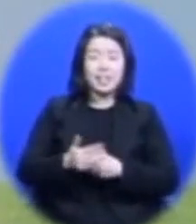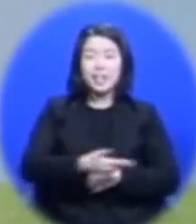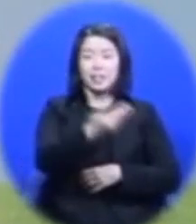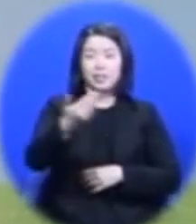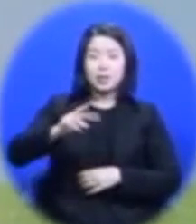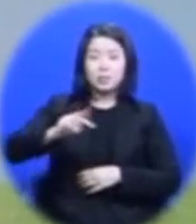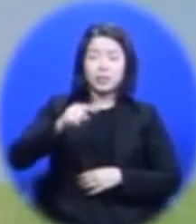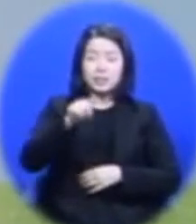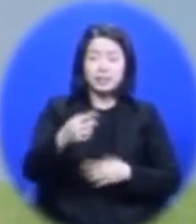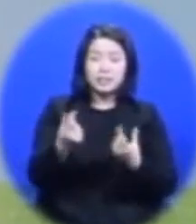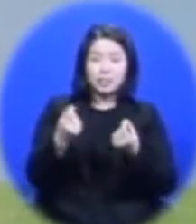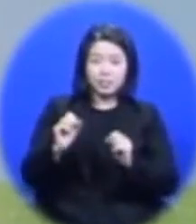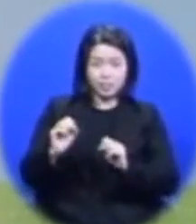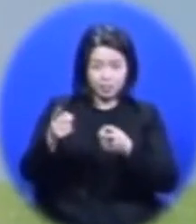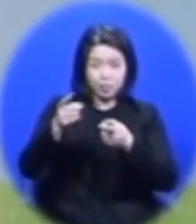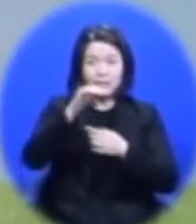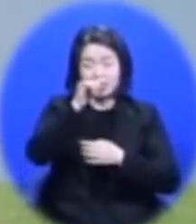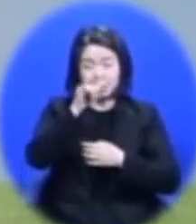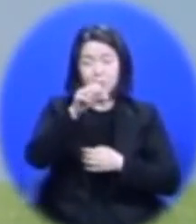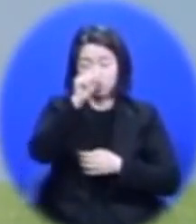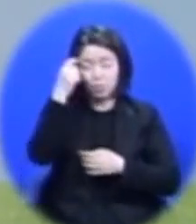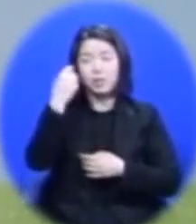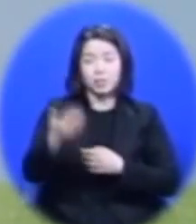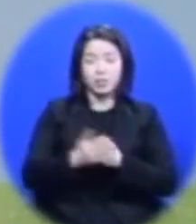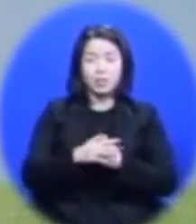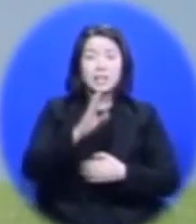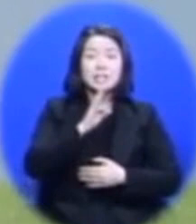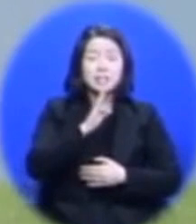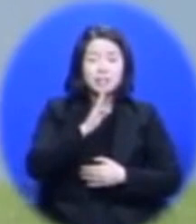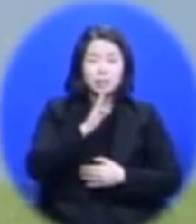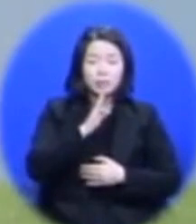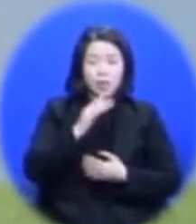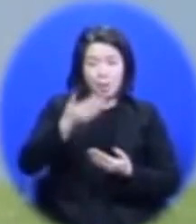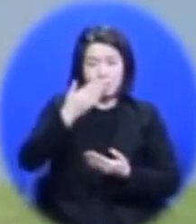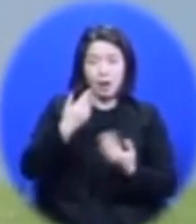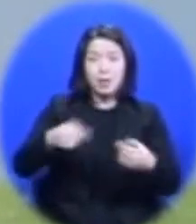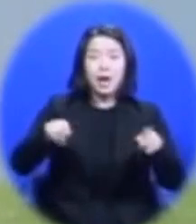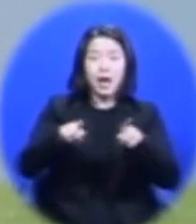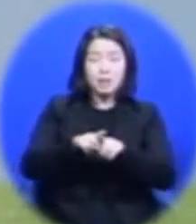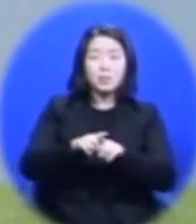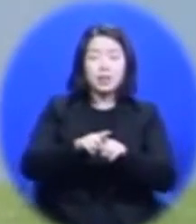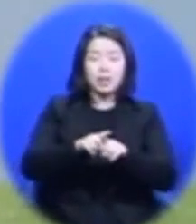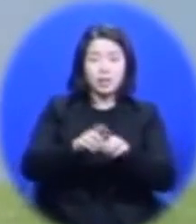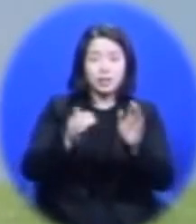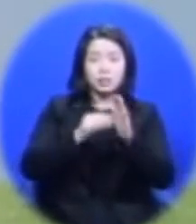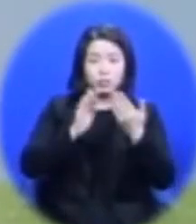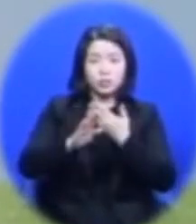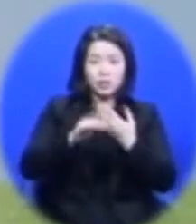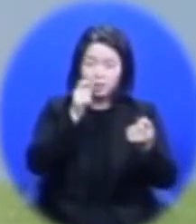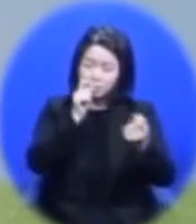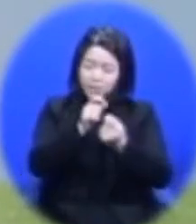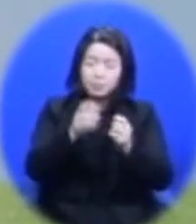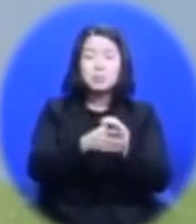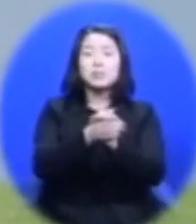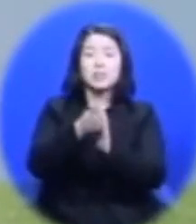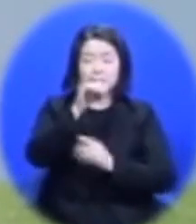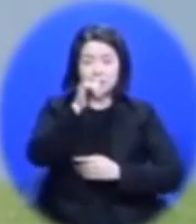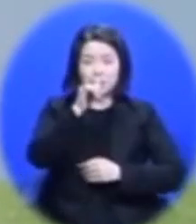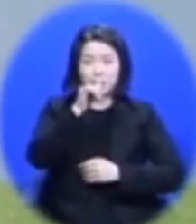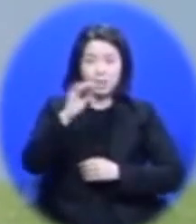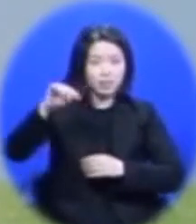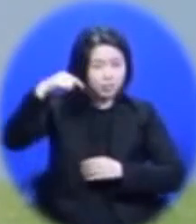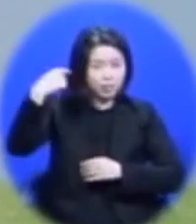여러분들도 그런 기회가 있었으면 좋겠죠. 실제로 식사를 같이 하고 보니까 굉장히 친밀해졌어요. 그 다음에 이렇게